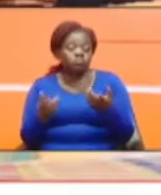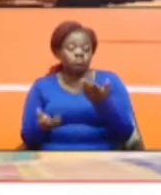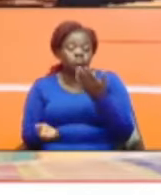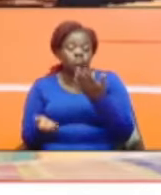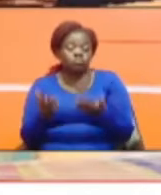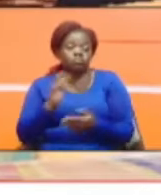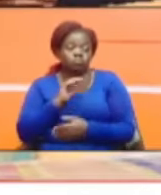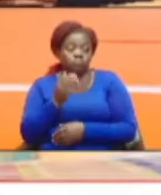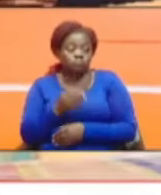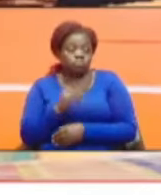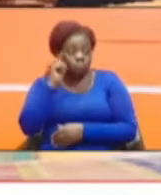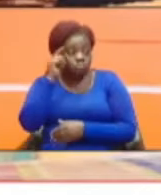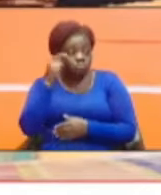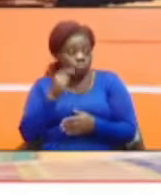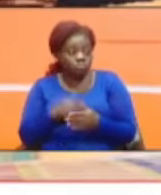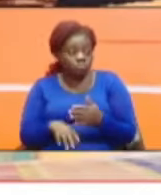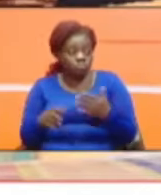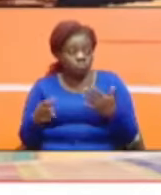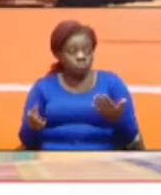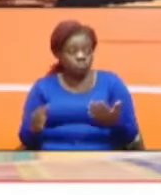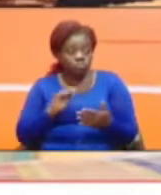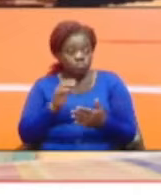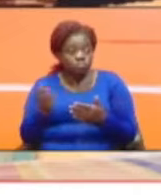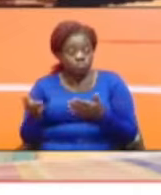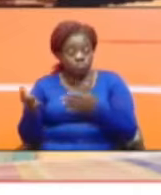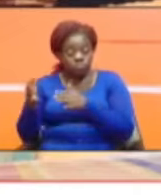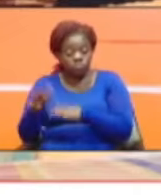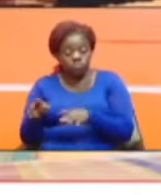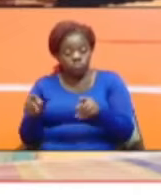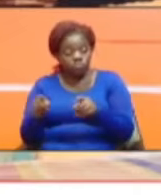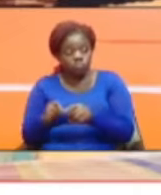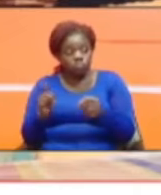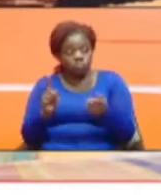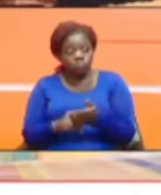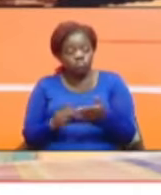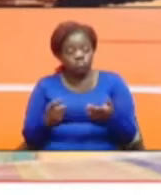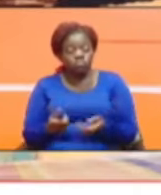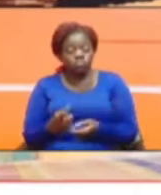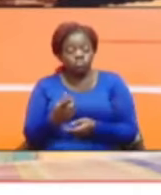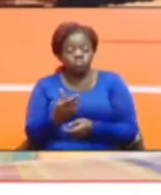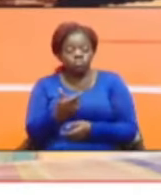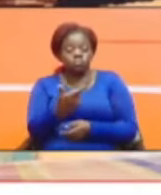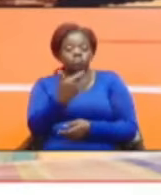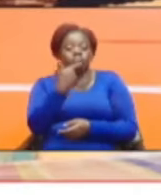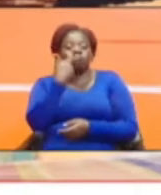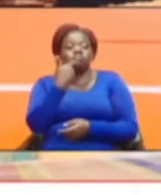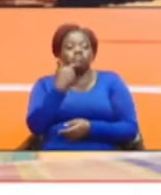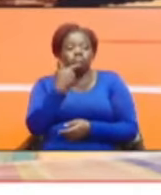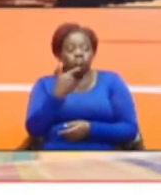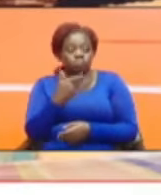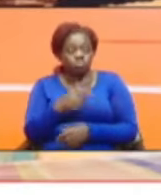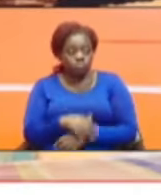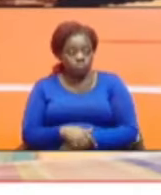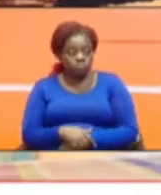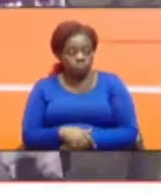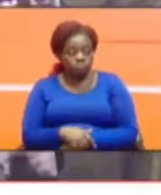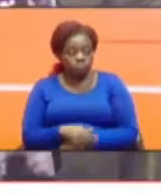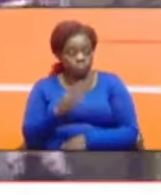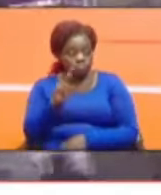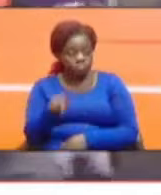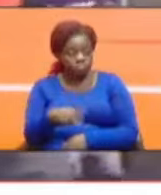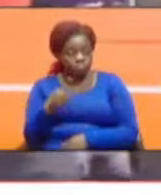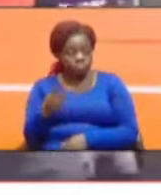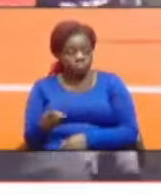nti omusajja yalowooza nti omukyala afudde naye n'akwata ki emmundu n'agyetunuzamu naye kuba essasi n'agwa